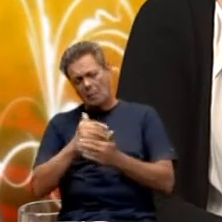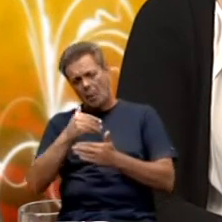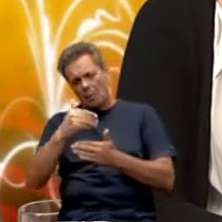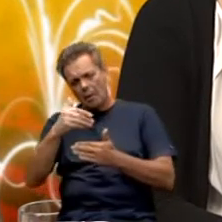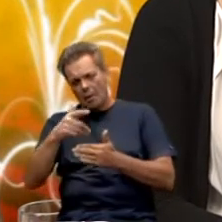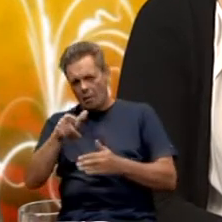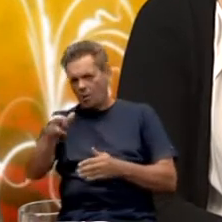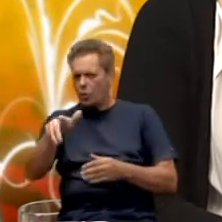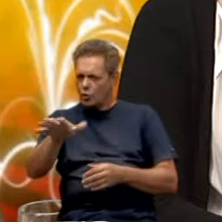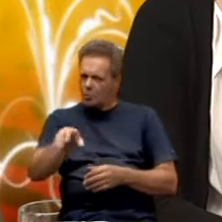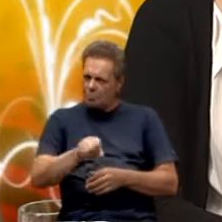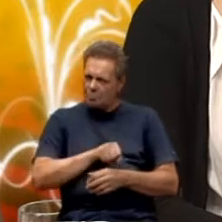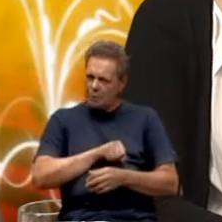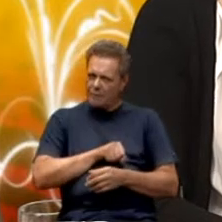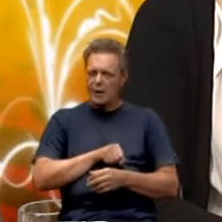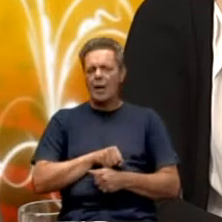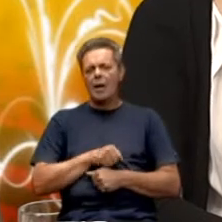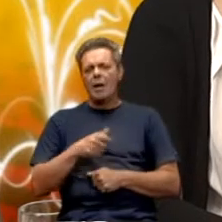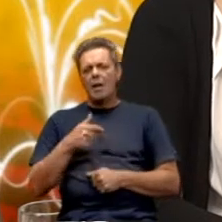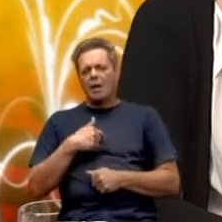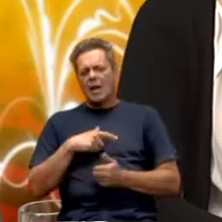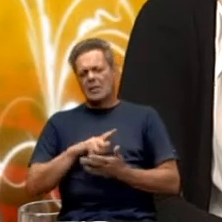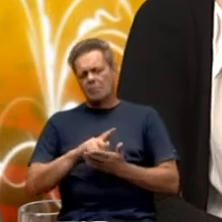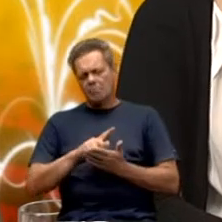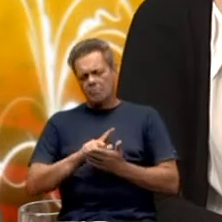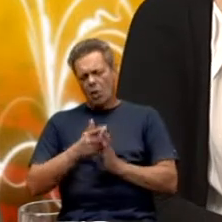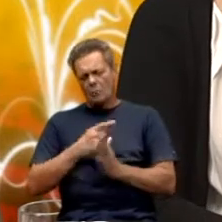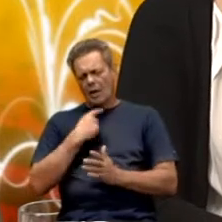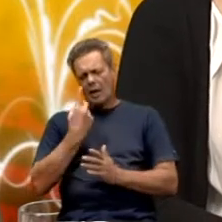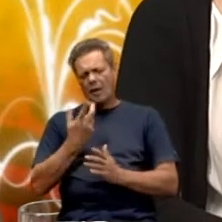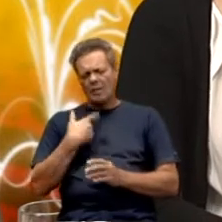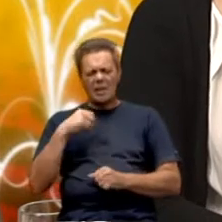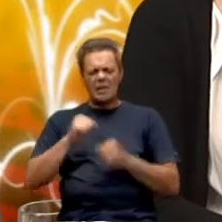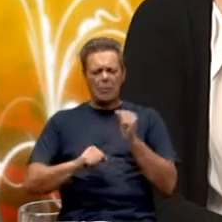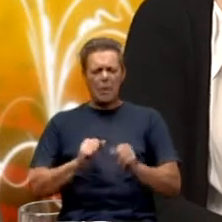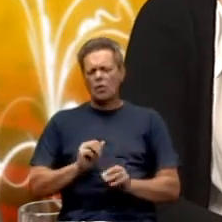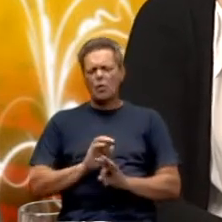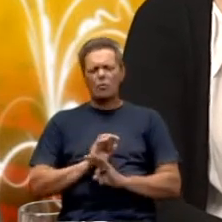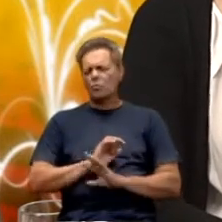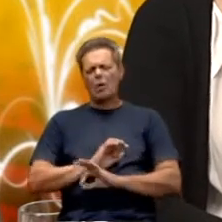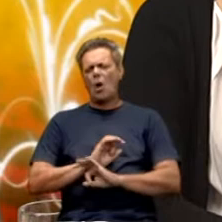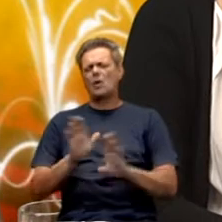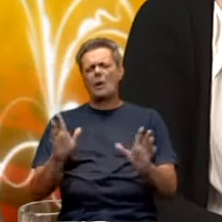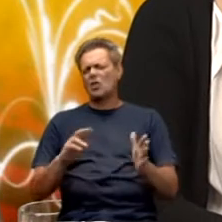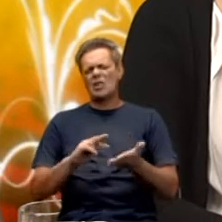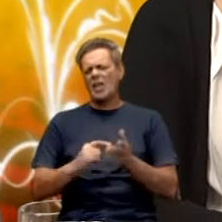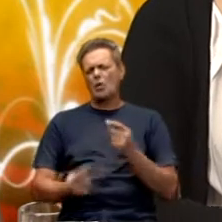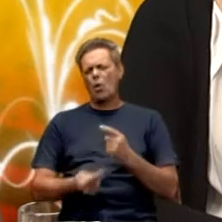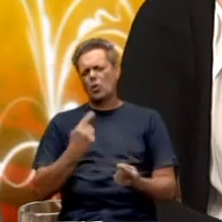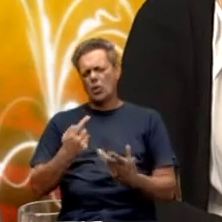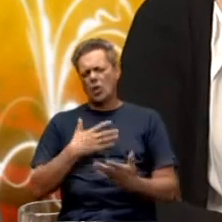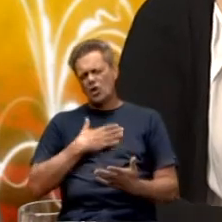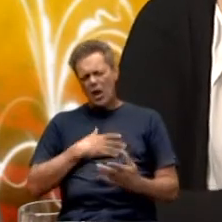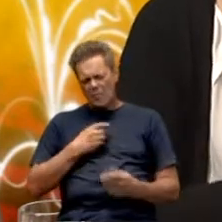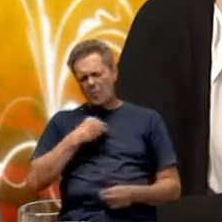to prihvatile i ja sam njima odmah u početku rekla da se ponašaju kao da ništa nije bilo i želim da mi dalje pričaju o